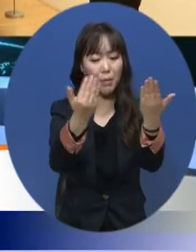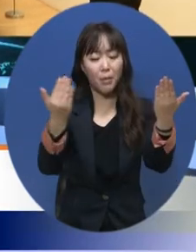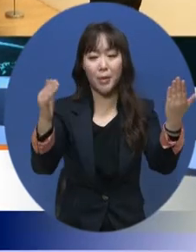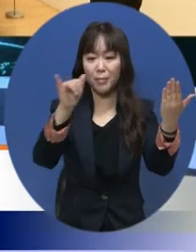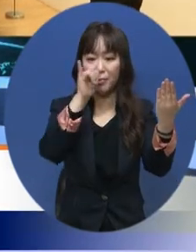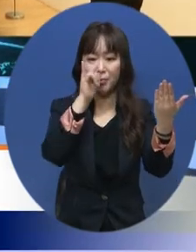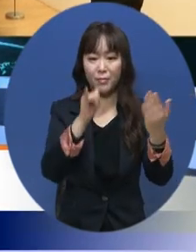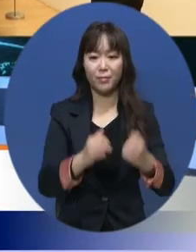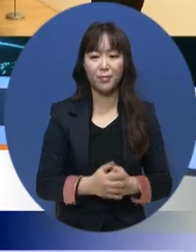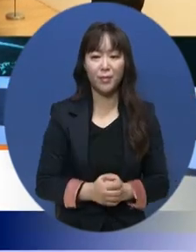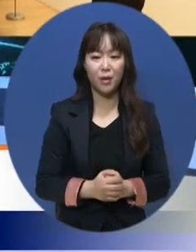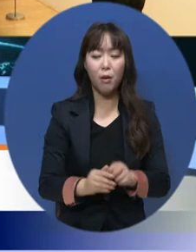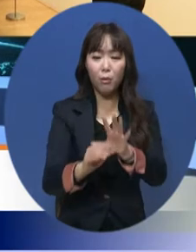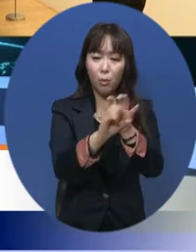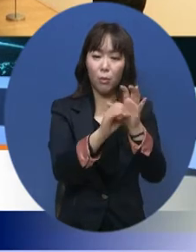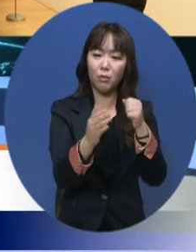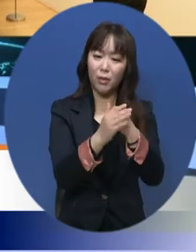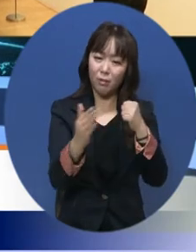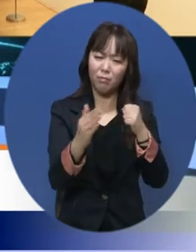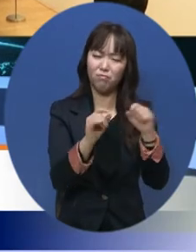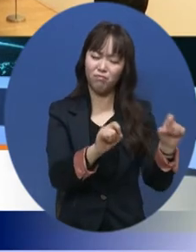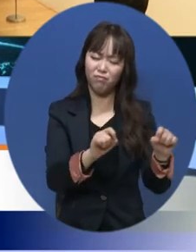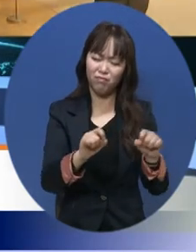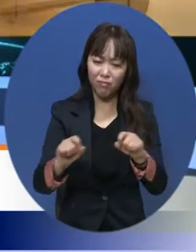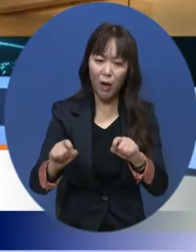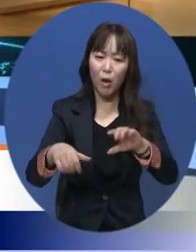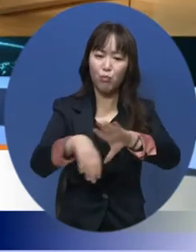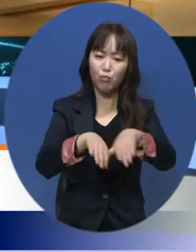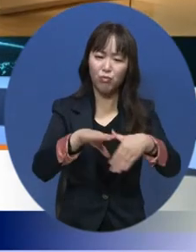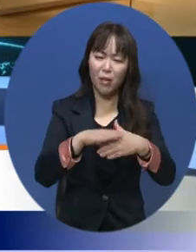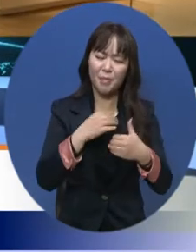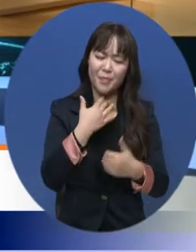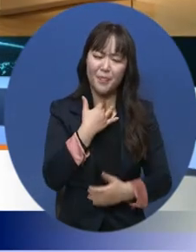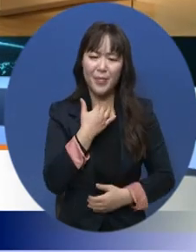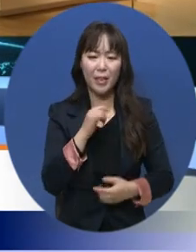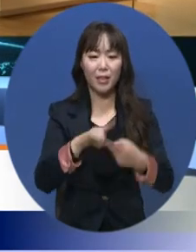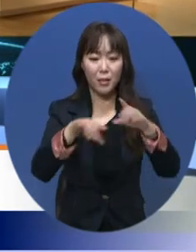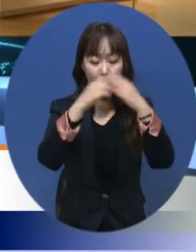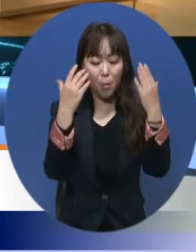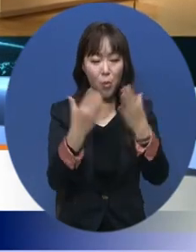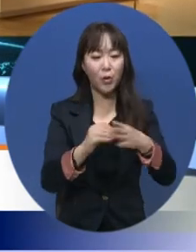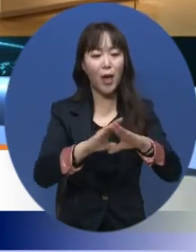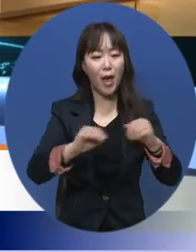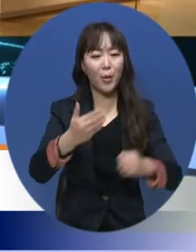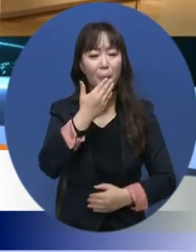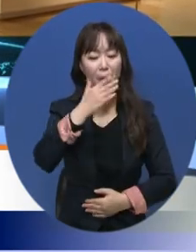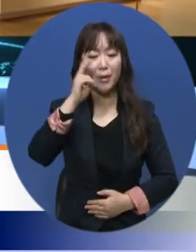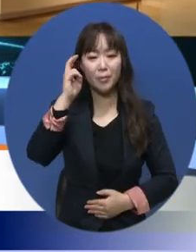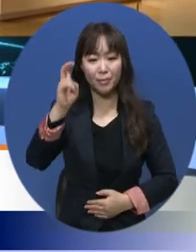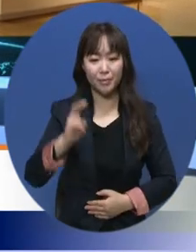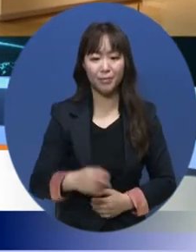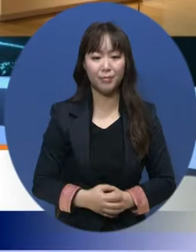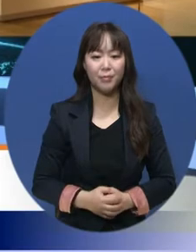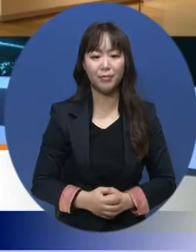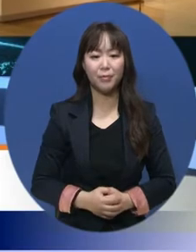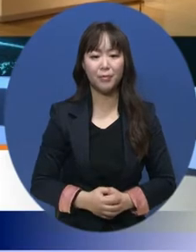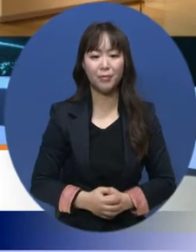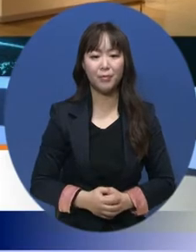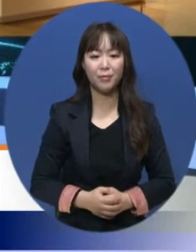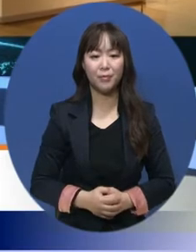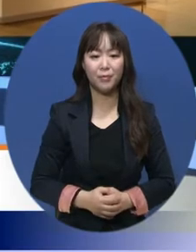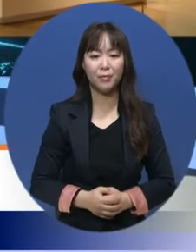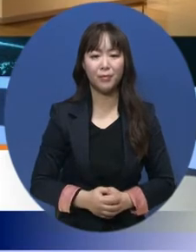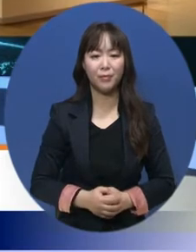열렸습니다. 코로나19의 장기화로 인한 문화적 갈증을 해소할 수 있는 기회가 될 것으로 보이는데요. 보도에